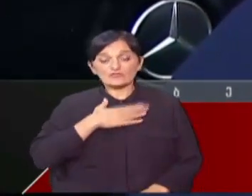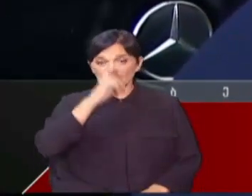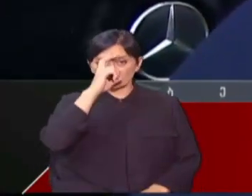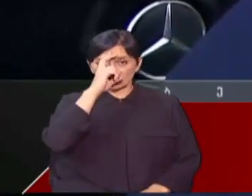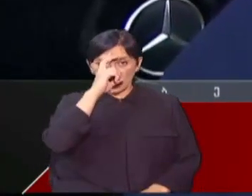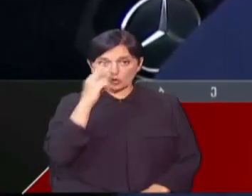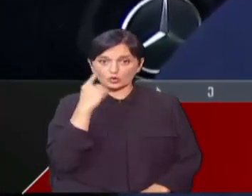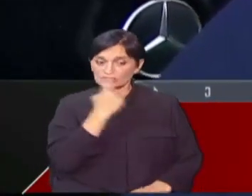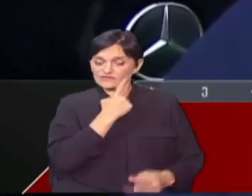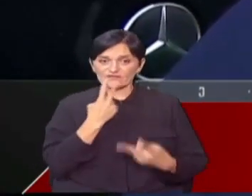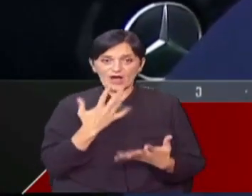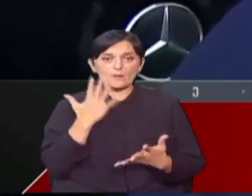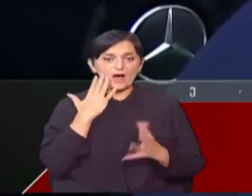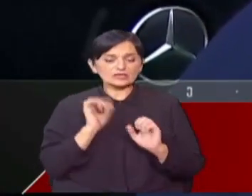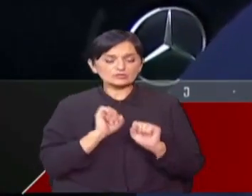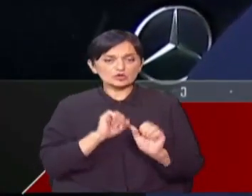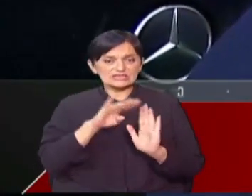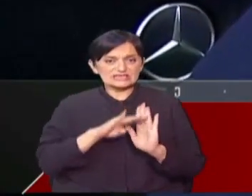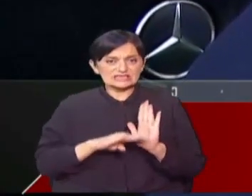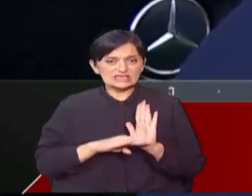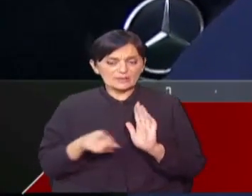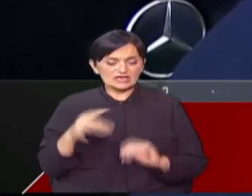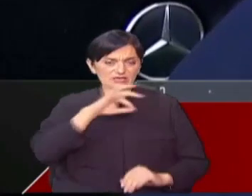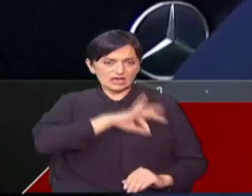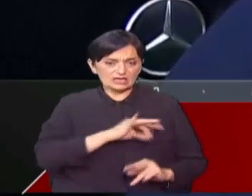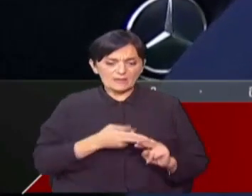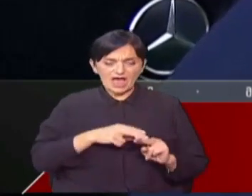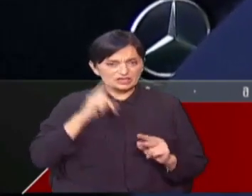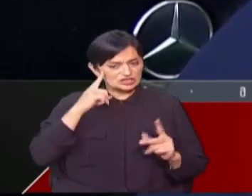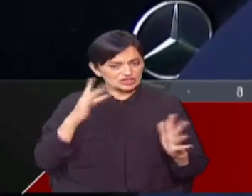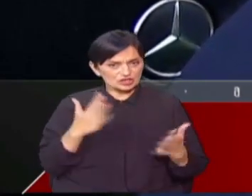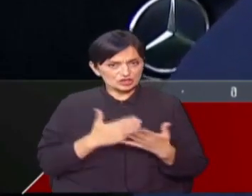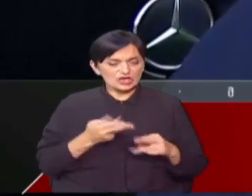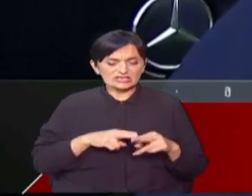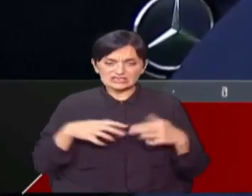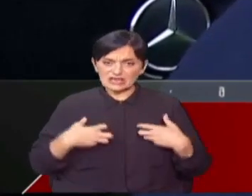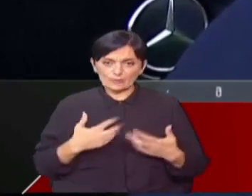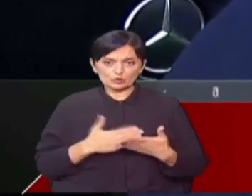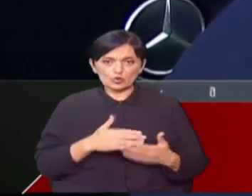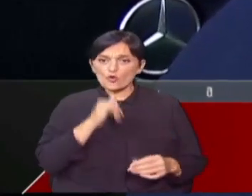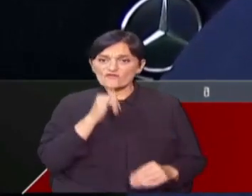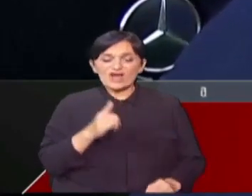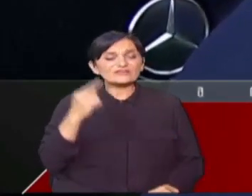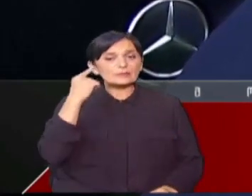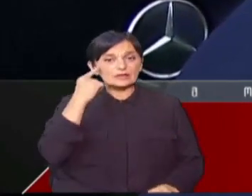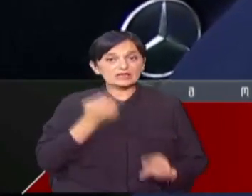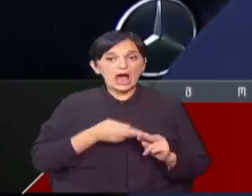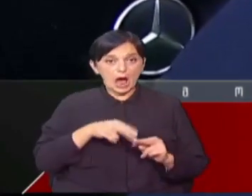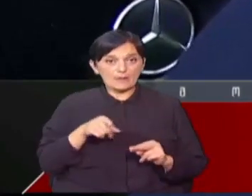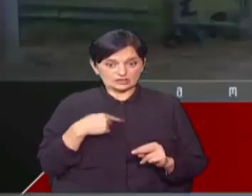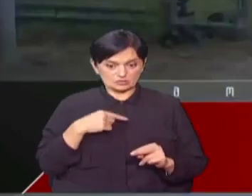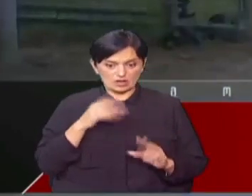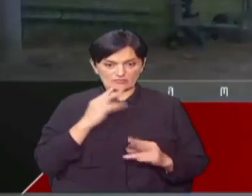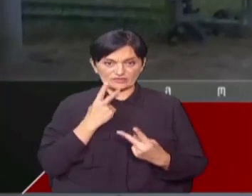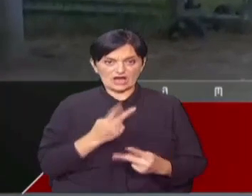მთავრობა ყველას თვალწინ მართლმსაჯულების სისტემას იარაღად იყენებს. ეს სიგიჟეა, ეს სამწუხაროა. ვერასდროს ვიფიქრებდი, რომ ამას